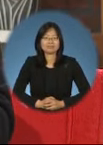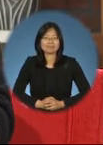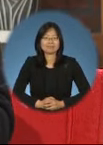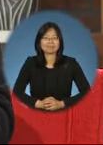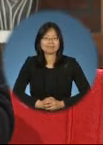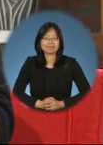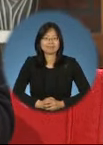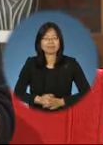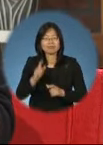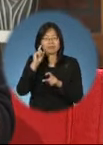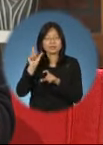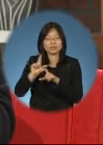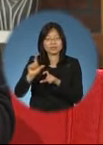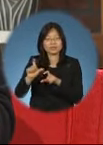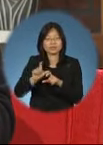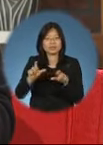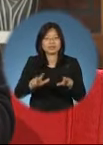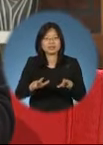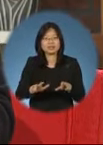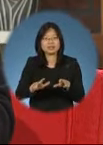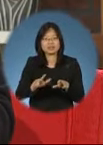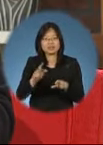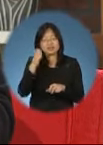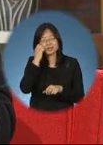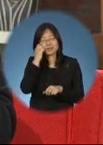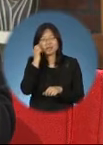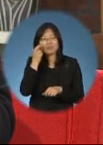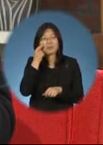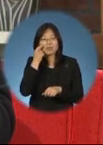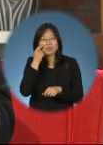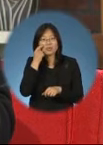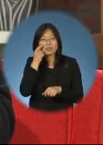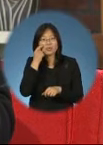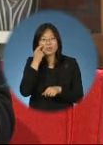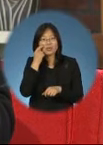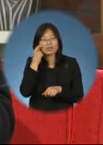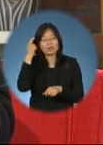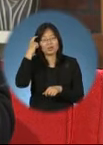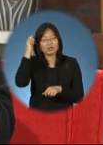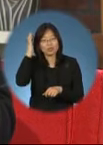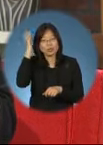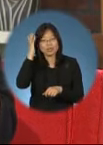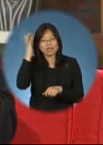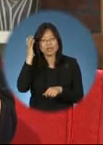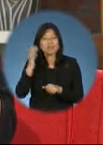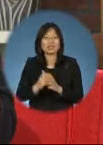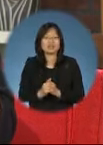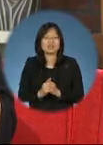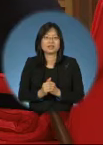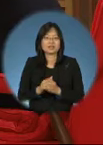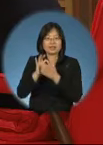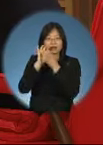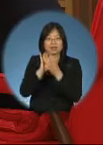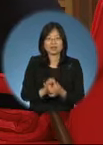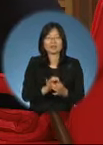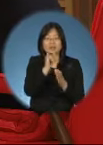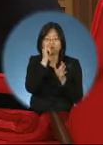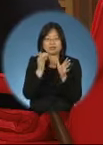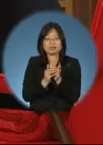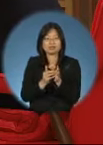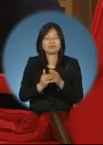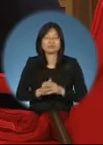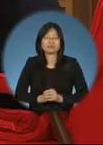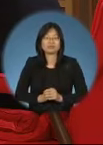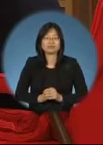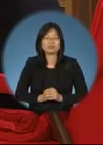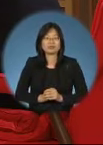예, 고민이 이제 잠 못 자는, 잠 못 이루는 고뇌가 이제 계속 있었죠. 예,